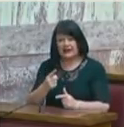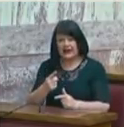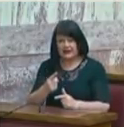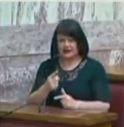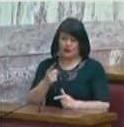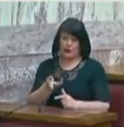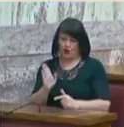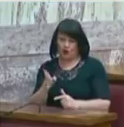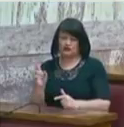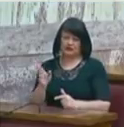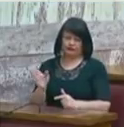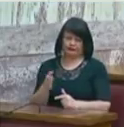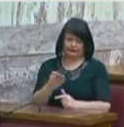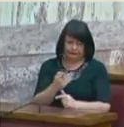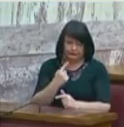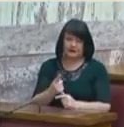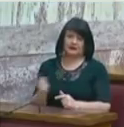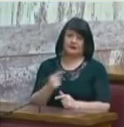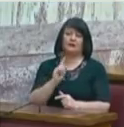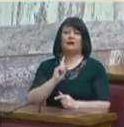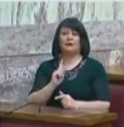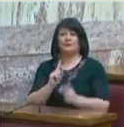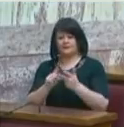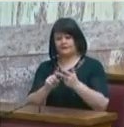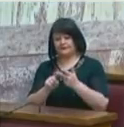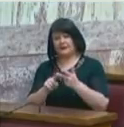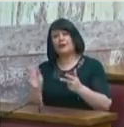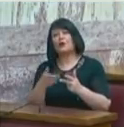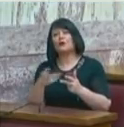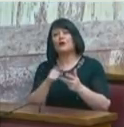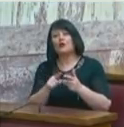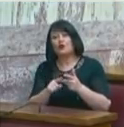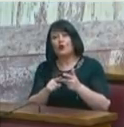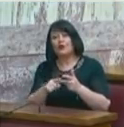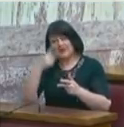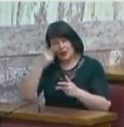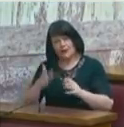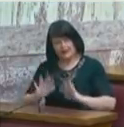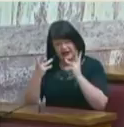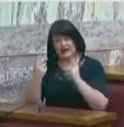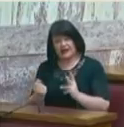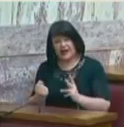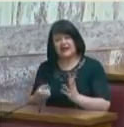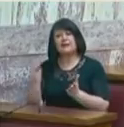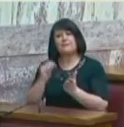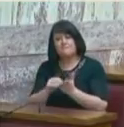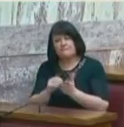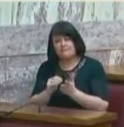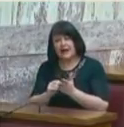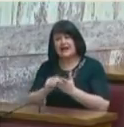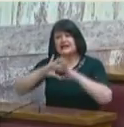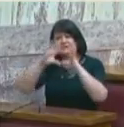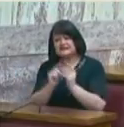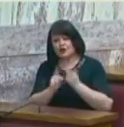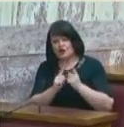όχι? Συμφωνείτε με την μη απελευθέρωση των ομαδικών απολύσεων, ναι ή όχι? Συμφωνείτε με την επαναφορά των συλλογικών